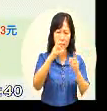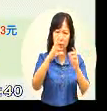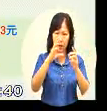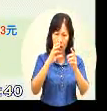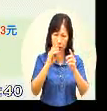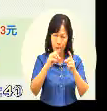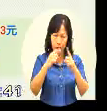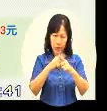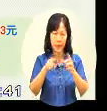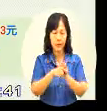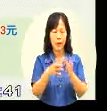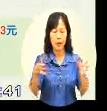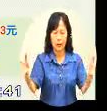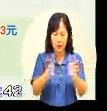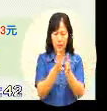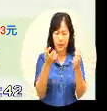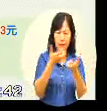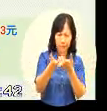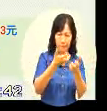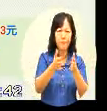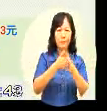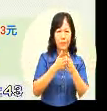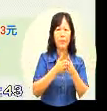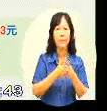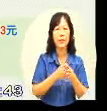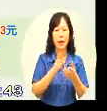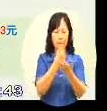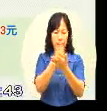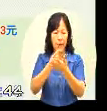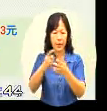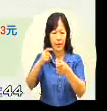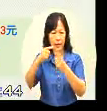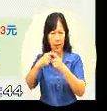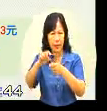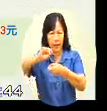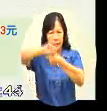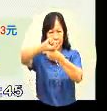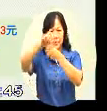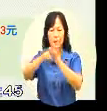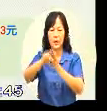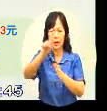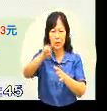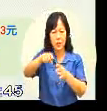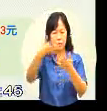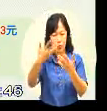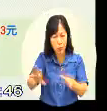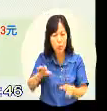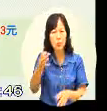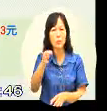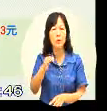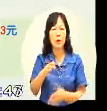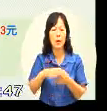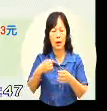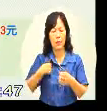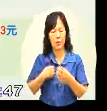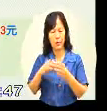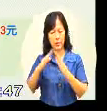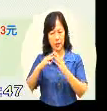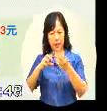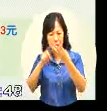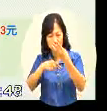来一起分担这30亿。换句话说呢，每一个人呢就是要多缴1000多元，像我家3个人呢